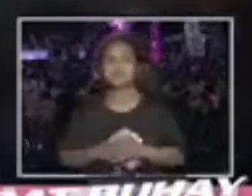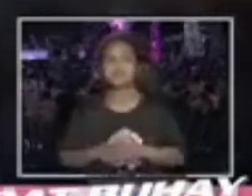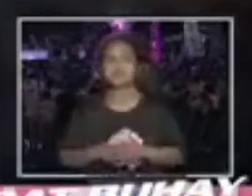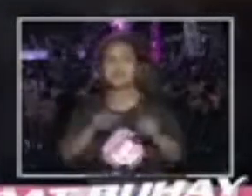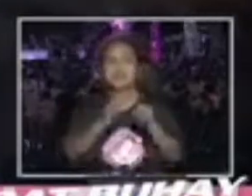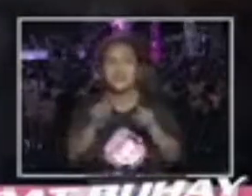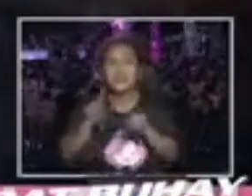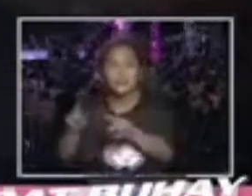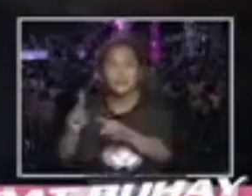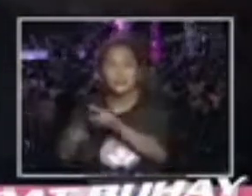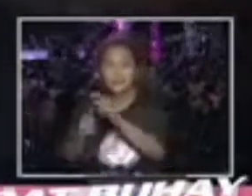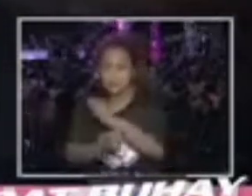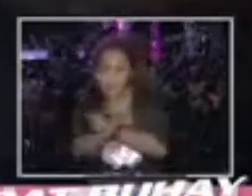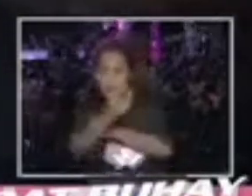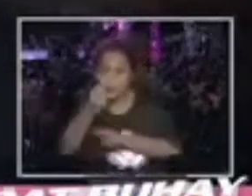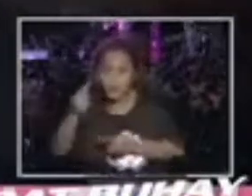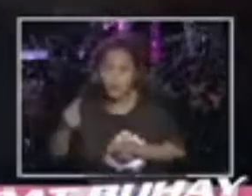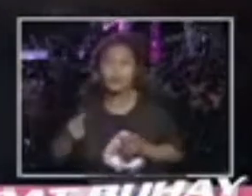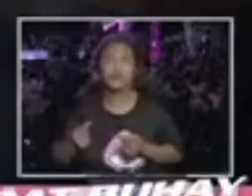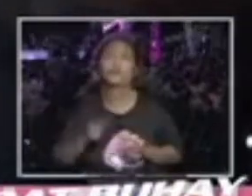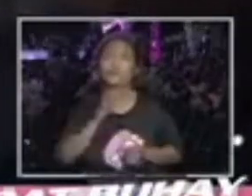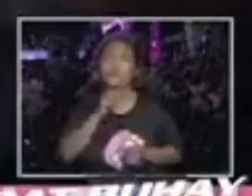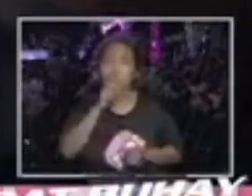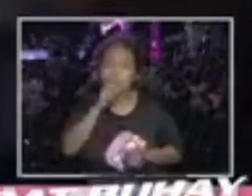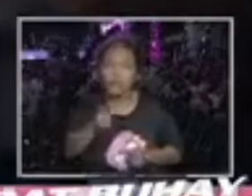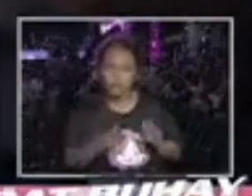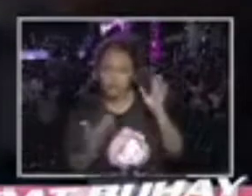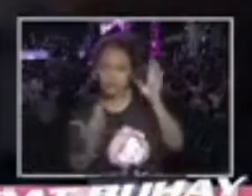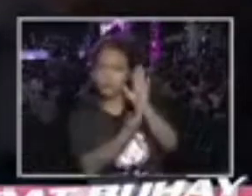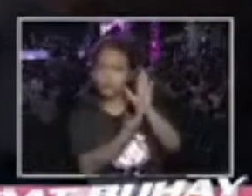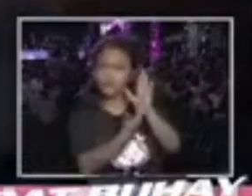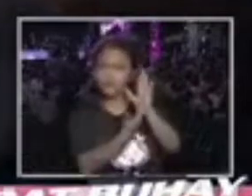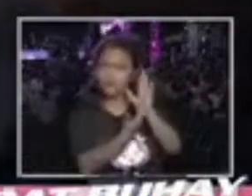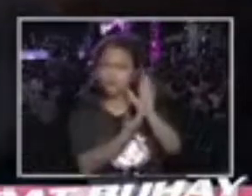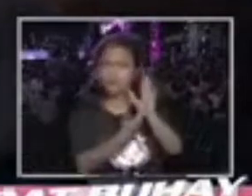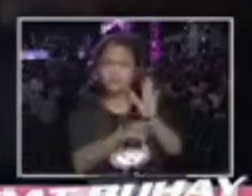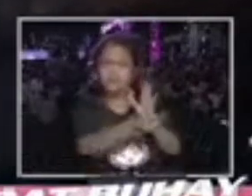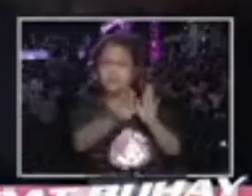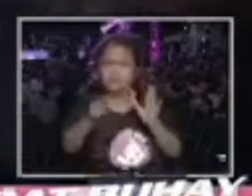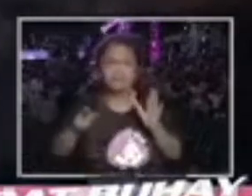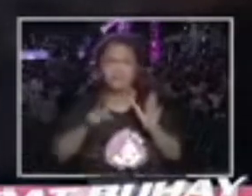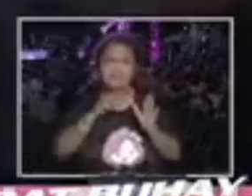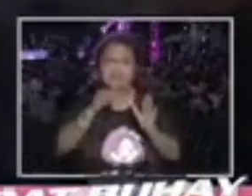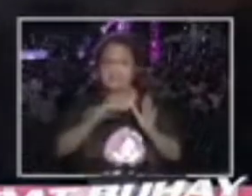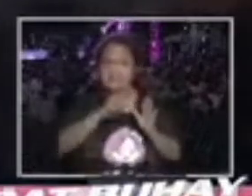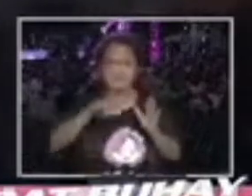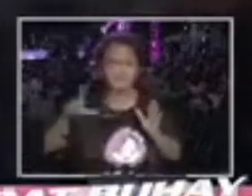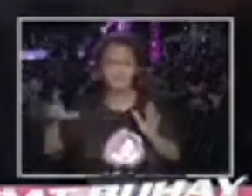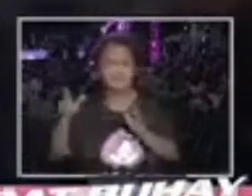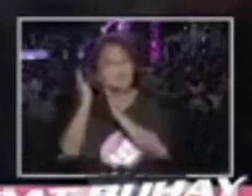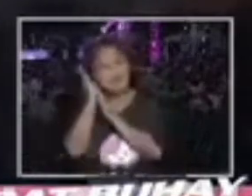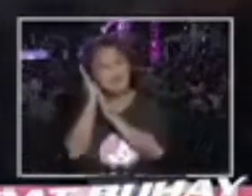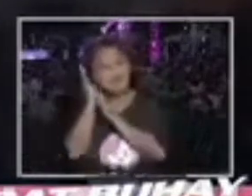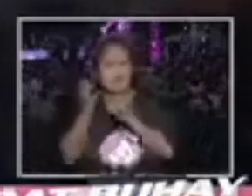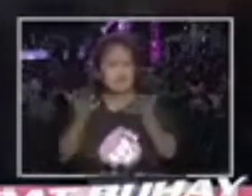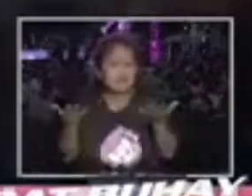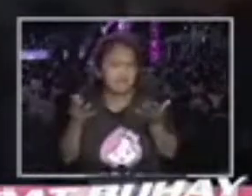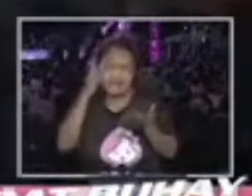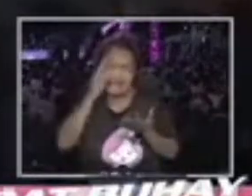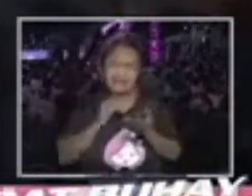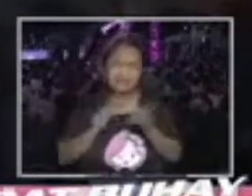Bawat isa po sa inyo patunay, hindi lahat natutulog